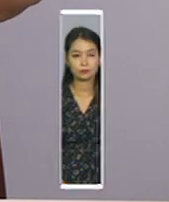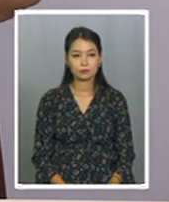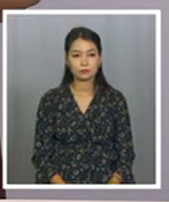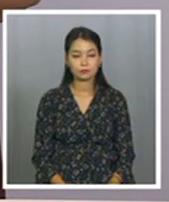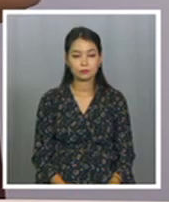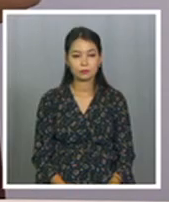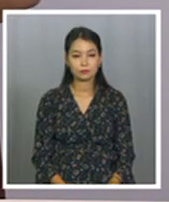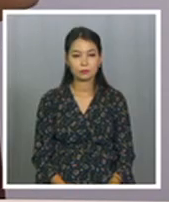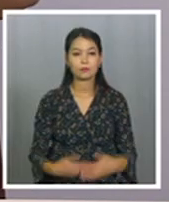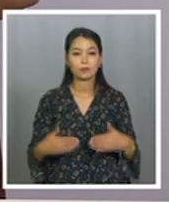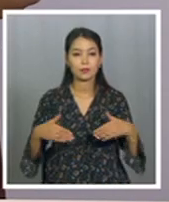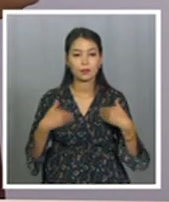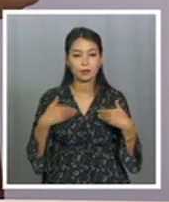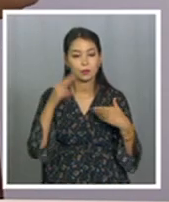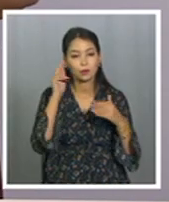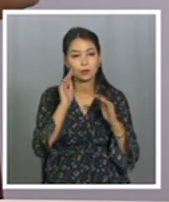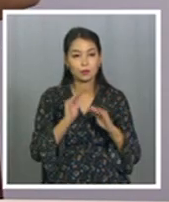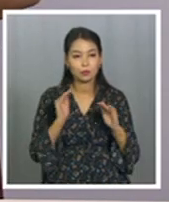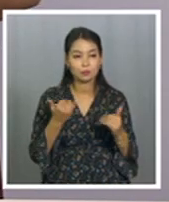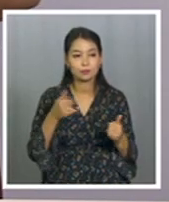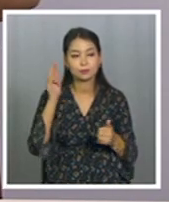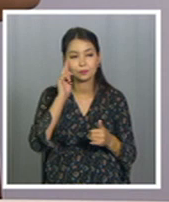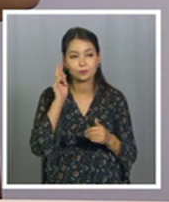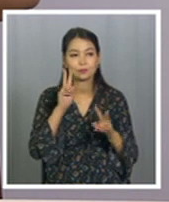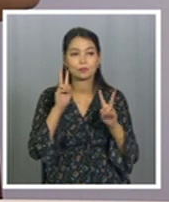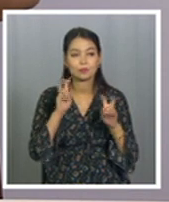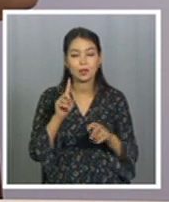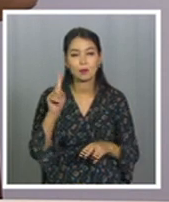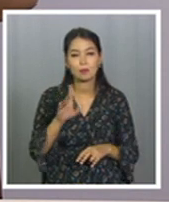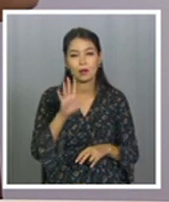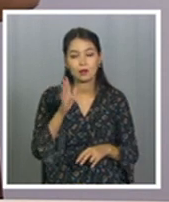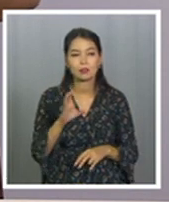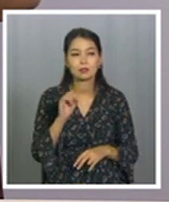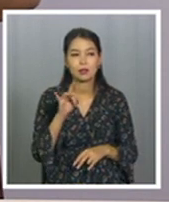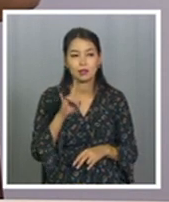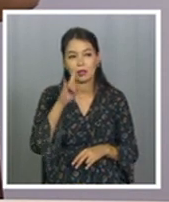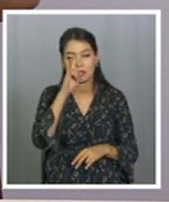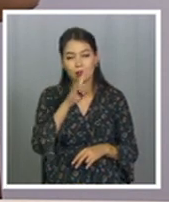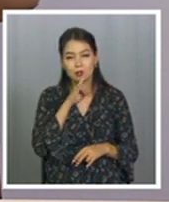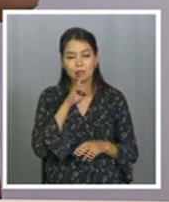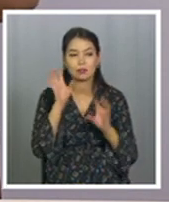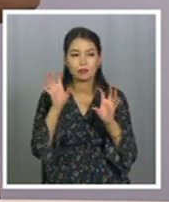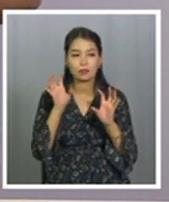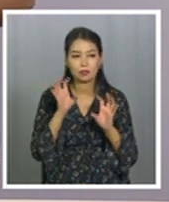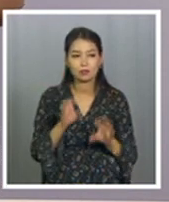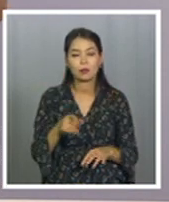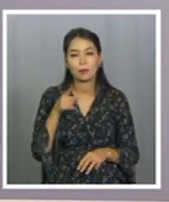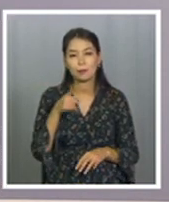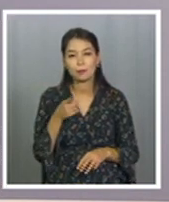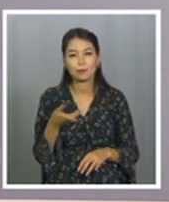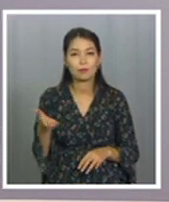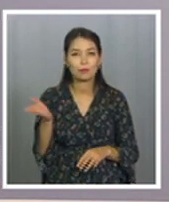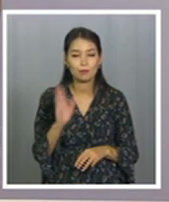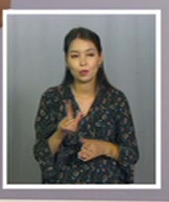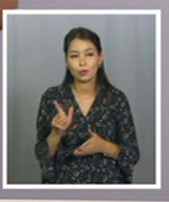Сәлеметсіздер ме оқушылар, бүгінгі сабағымыздың тақырыбы мәңгілік сарын қазақтың дәстүрлі мың күйі. Бүгінгі